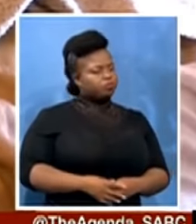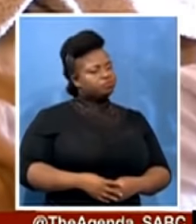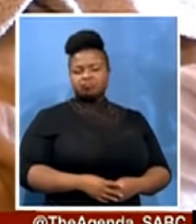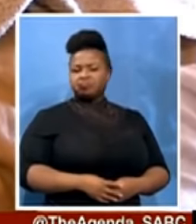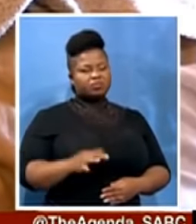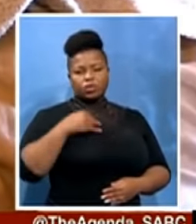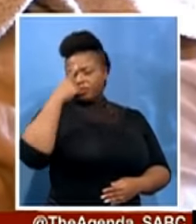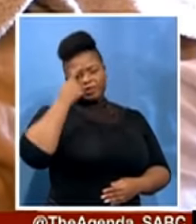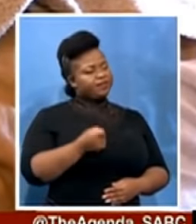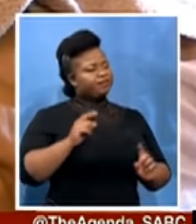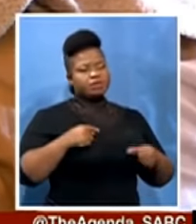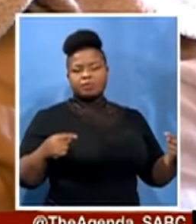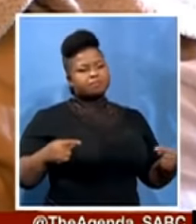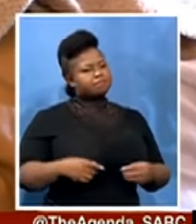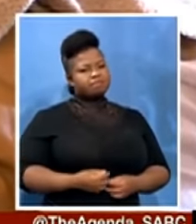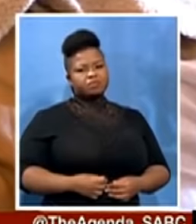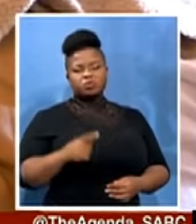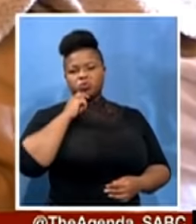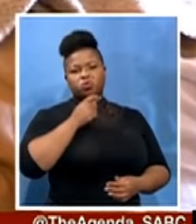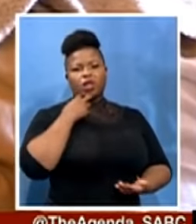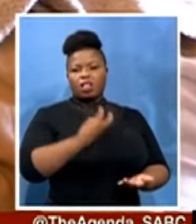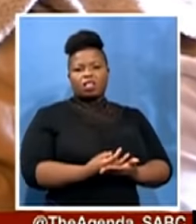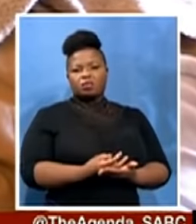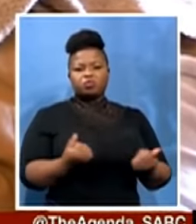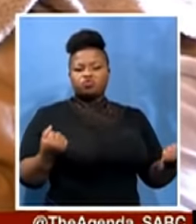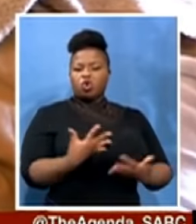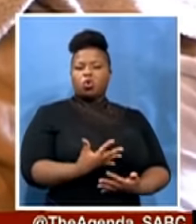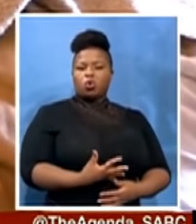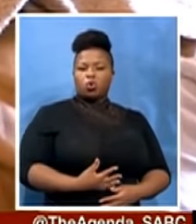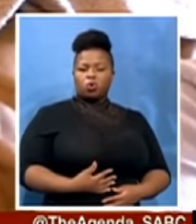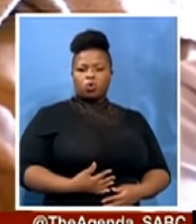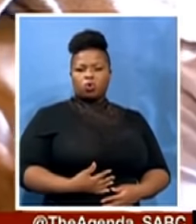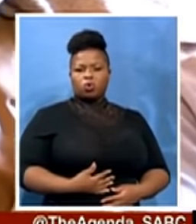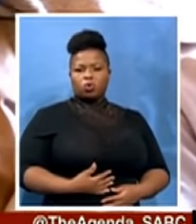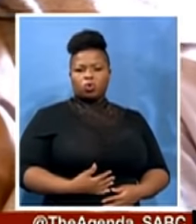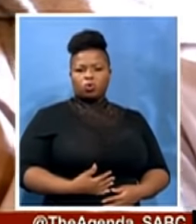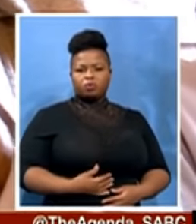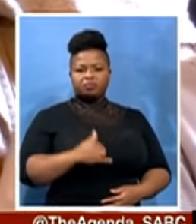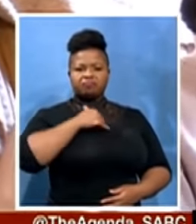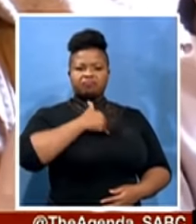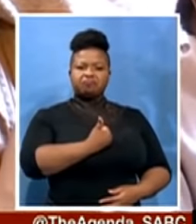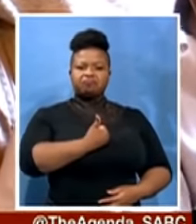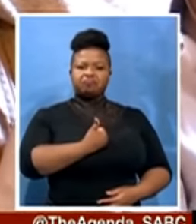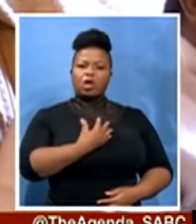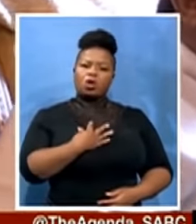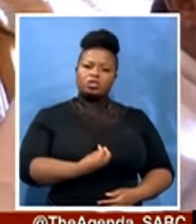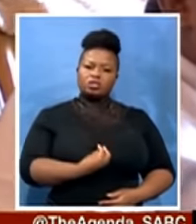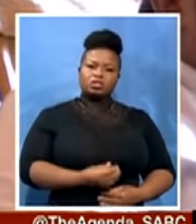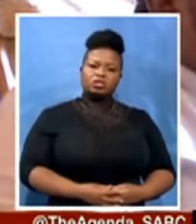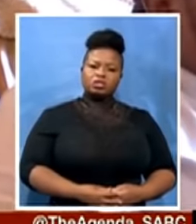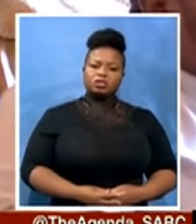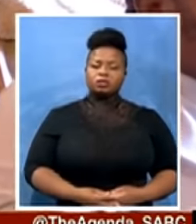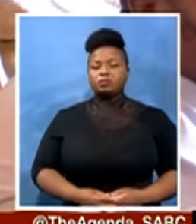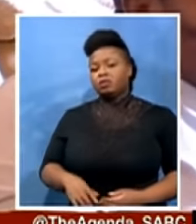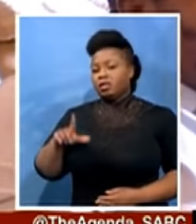kuyishobolo nje lokho esikubonile and kubhlungu kakhulu sekuhlungu. ULindani mhlawumbe nikhula ngiyeza